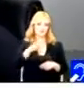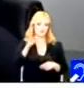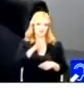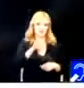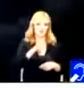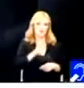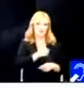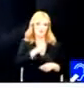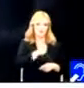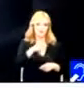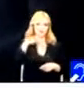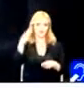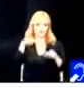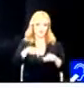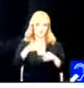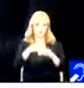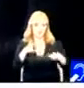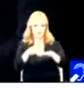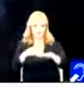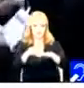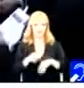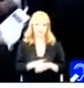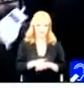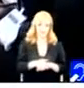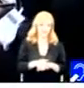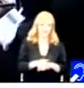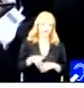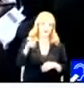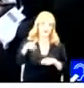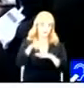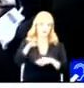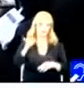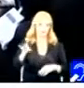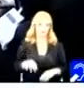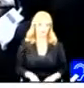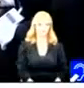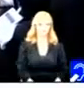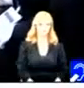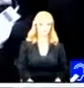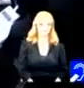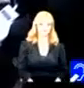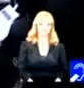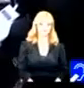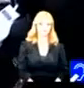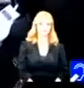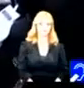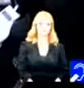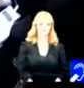Republicii Moldova și transformarea misiunii militare de menținere a păcii de pe Nistru în una civilă.